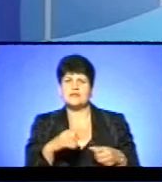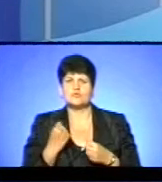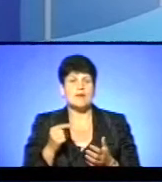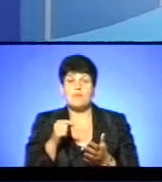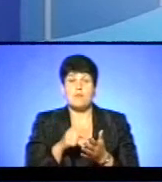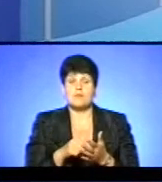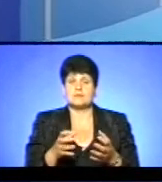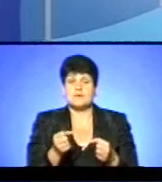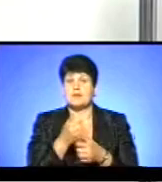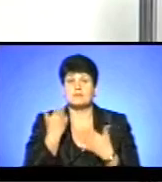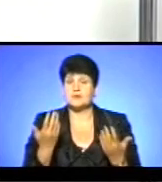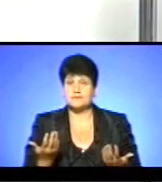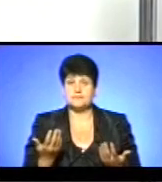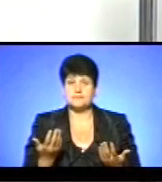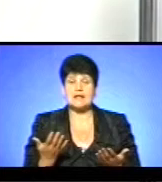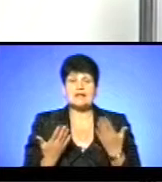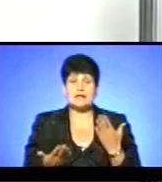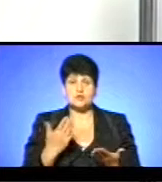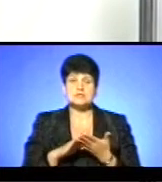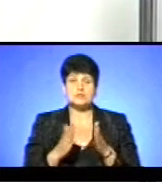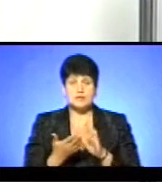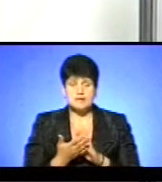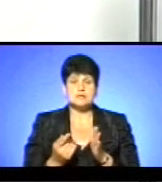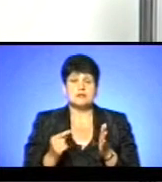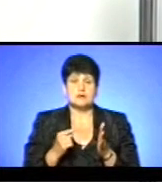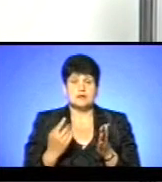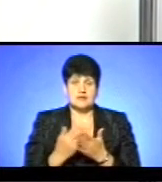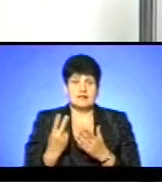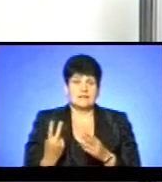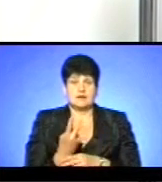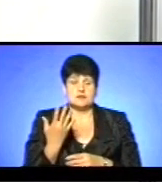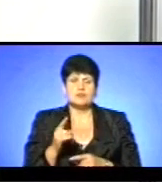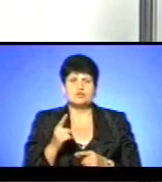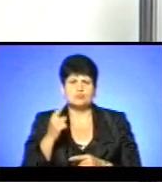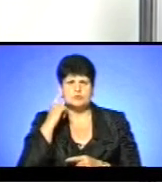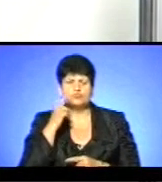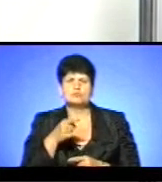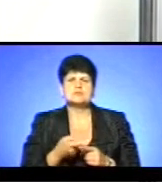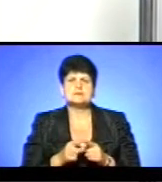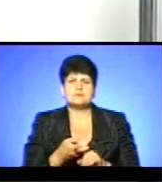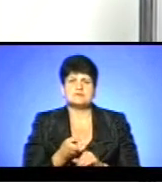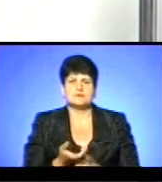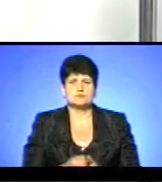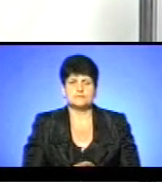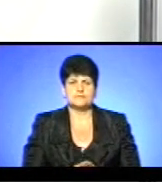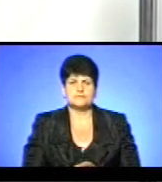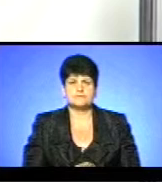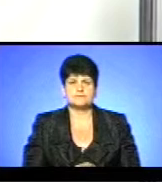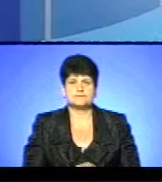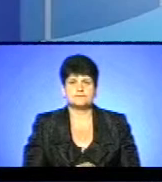попались? Якщо ситуація трапляється двічі, чому, на вашу думку, з чим це пов'язано?